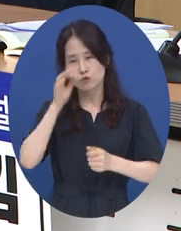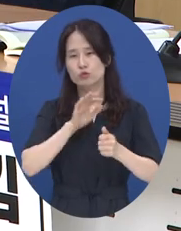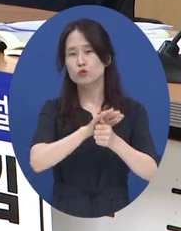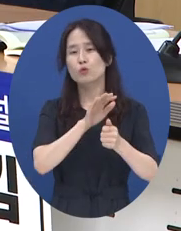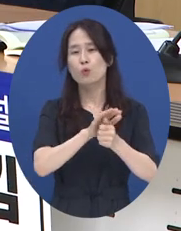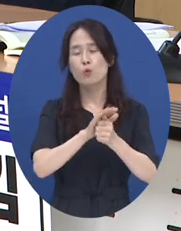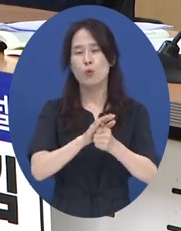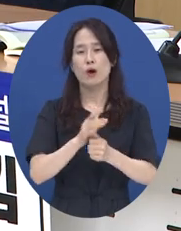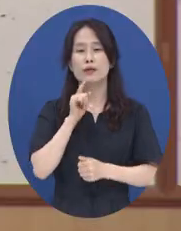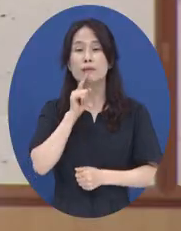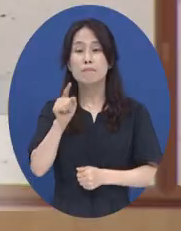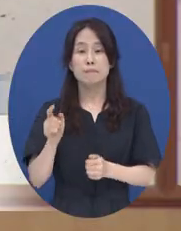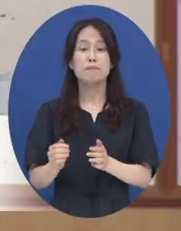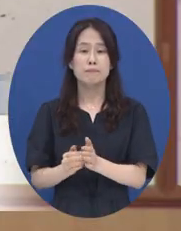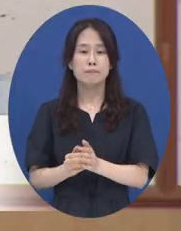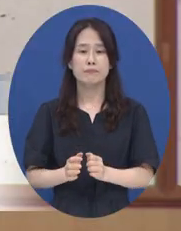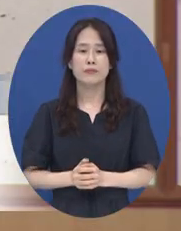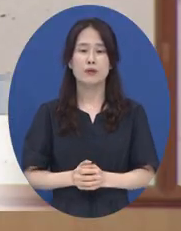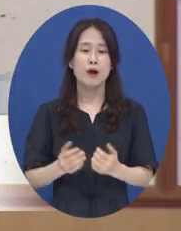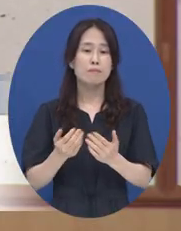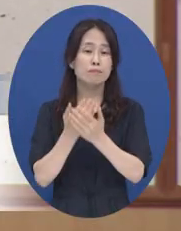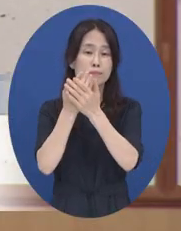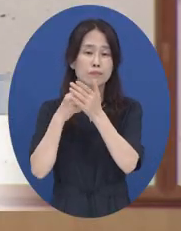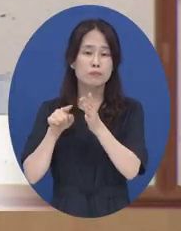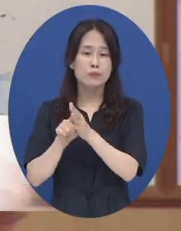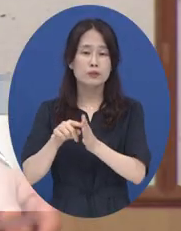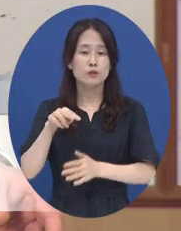의견이 나왔습니다. 활성화하기 위해서